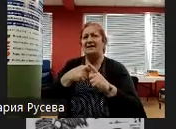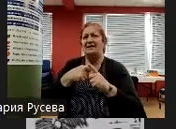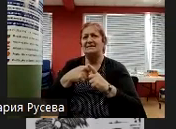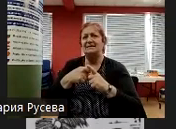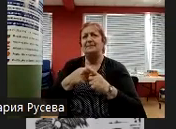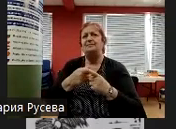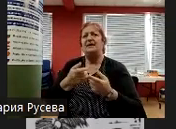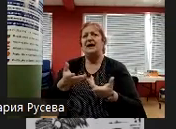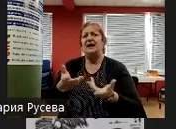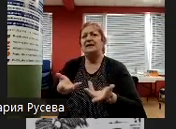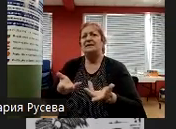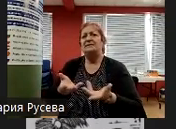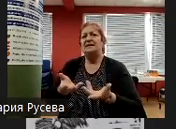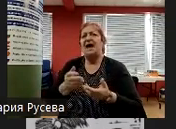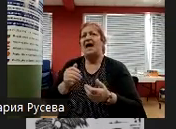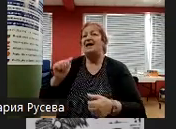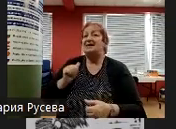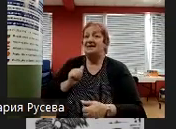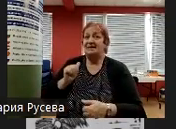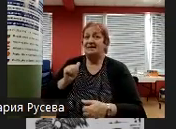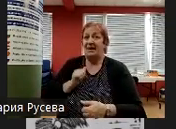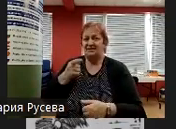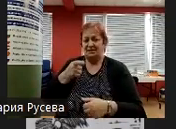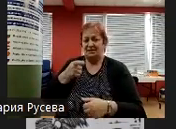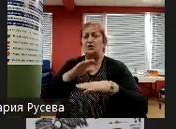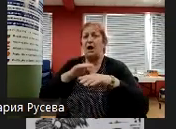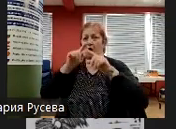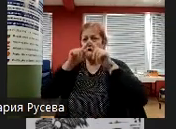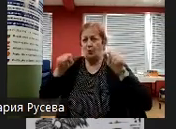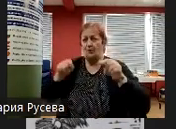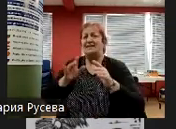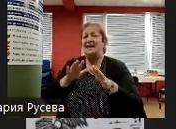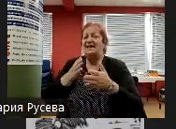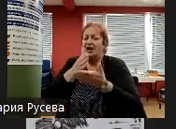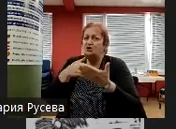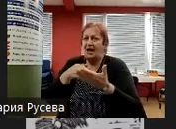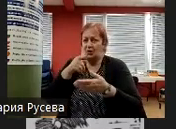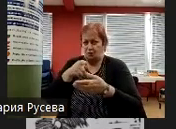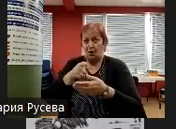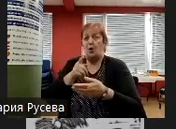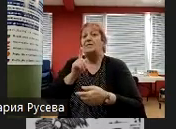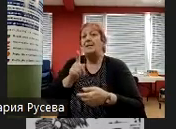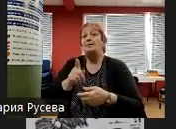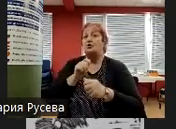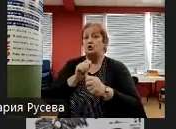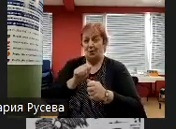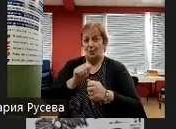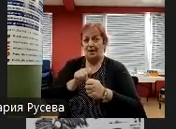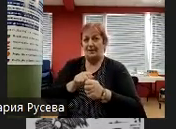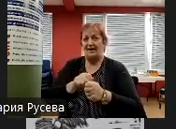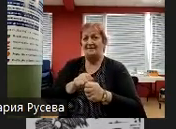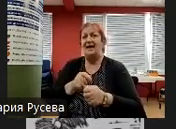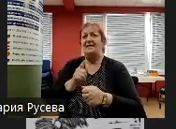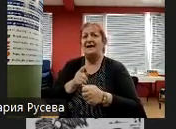за да си запази даден документ или част от него, да може да го направи. Така че